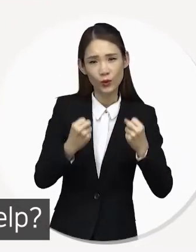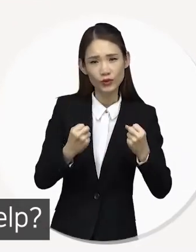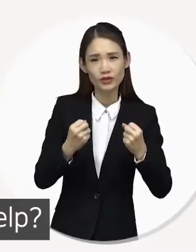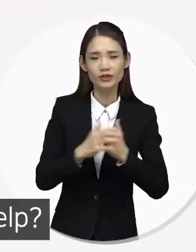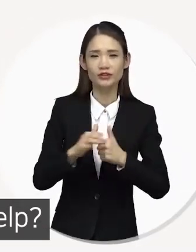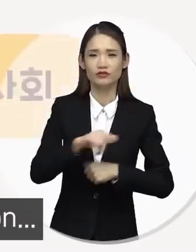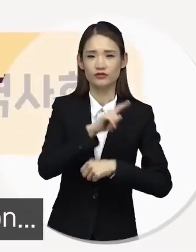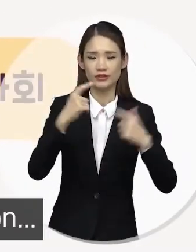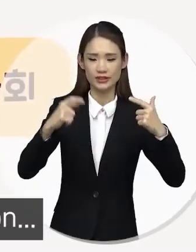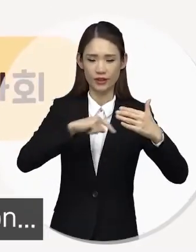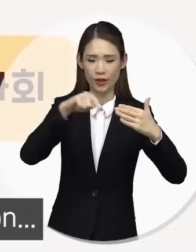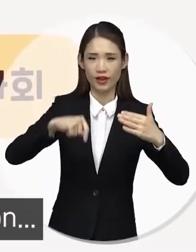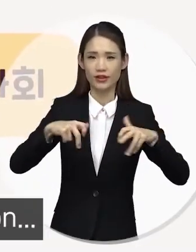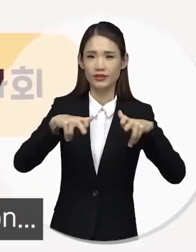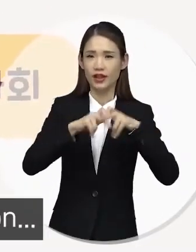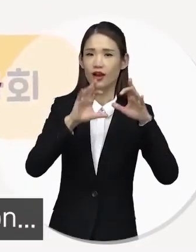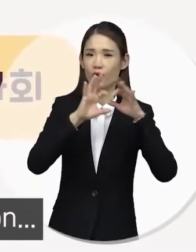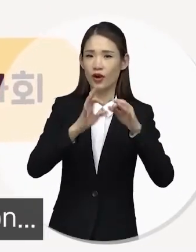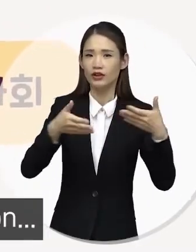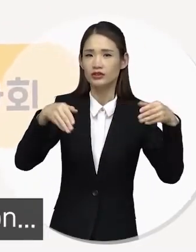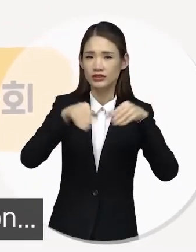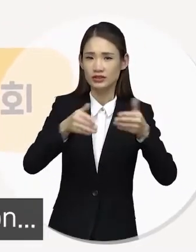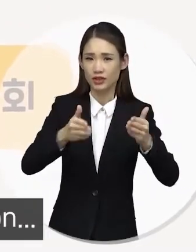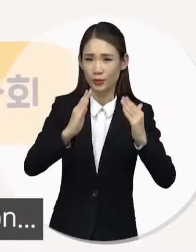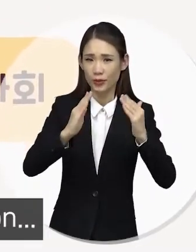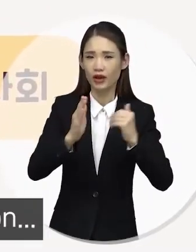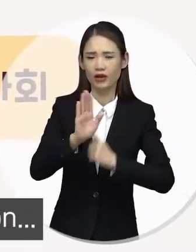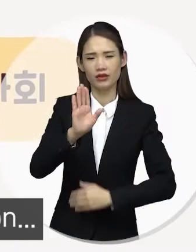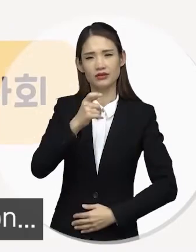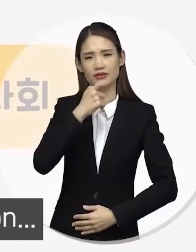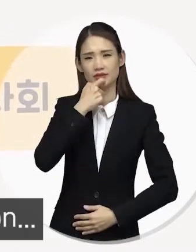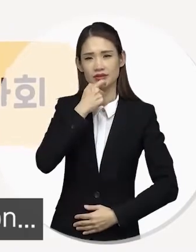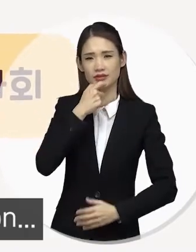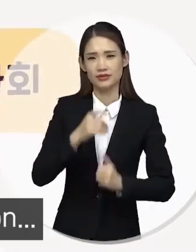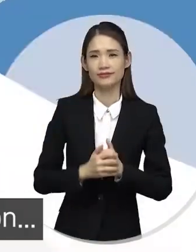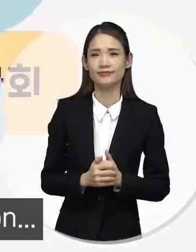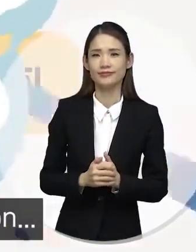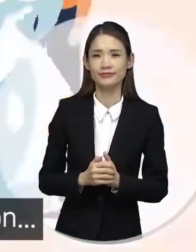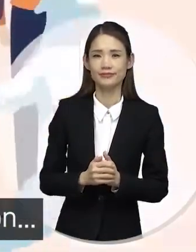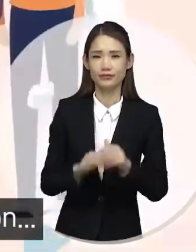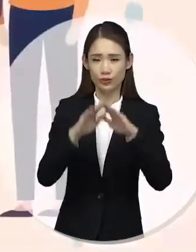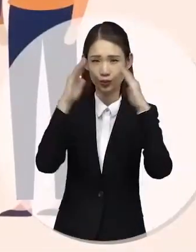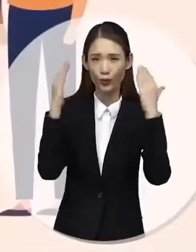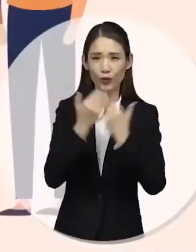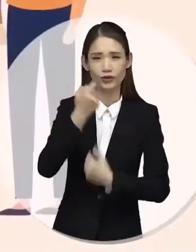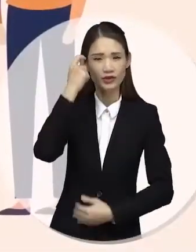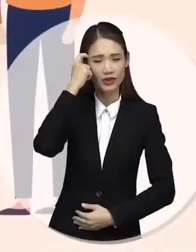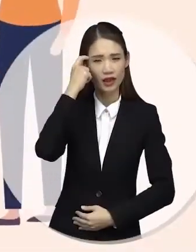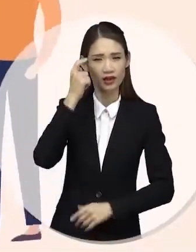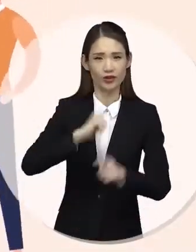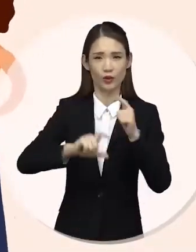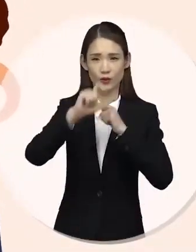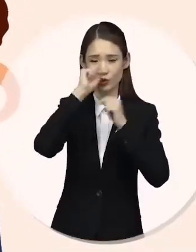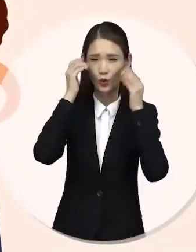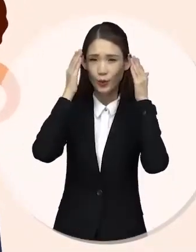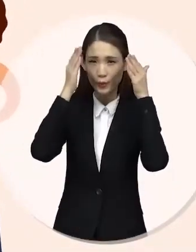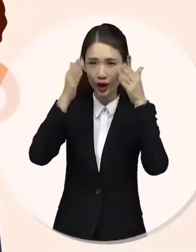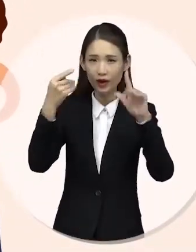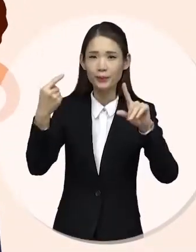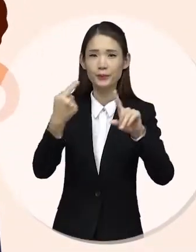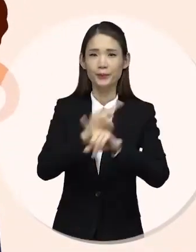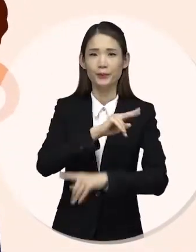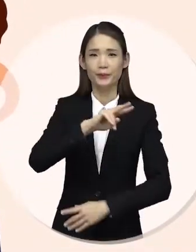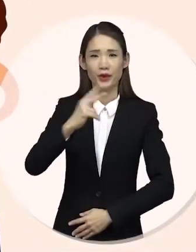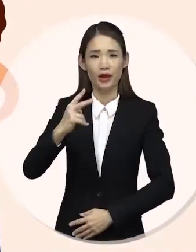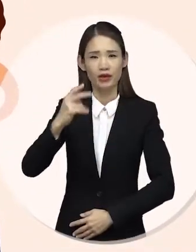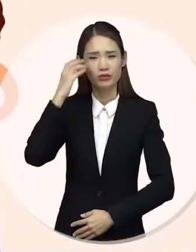존재이지 않을까? 우리 지역에 장애인 관련 시설이 들어오는 건 싫은데... 모두의 생각을 좋은 방향으로